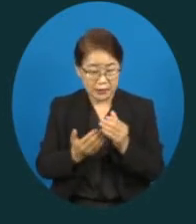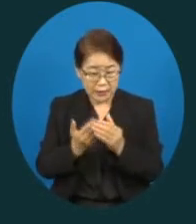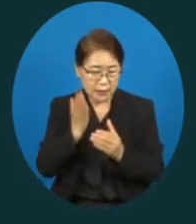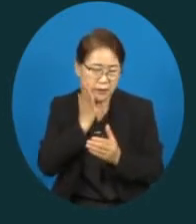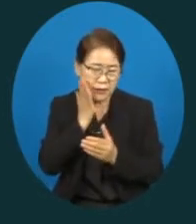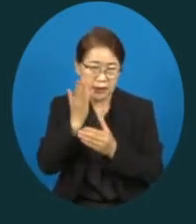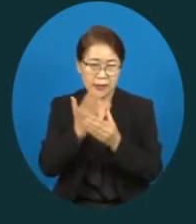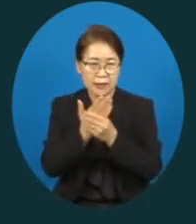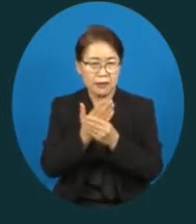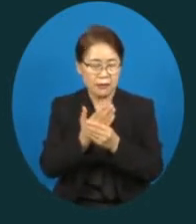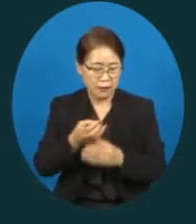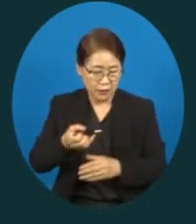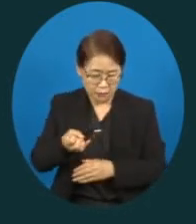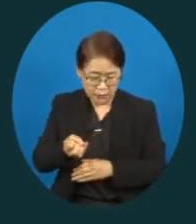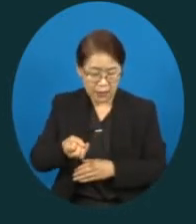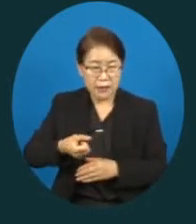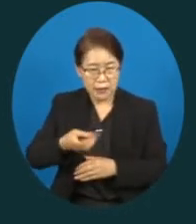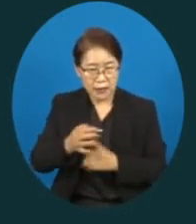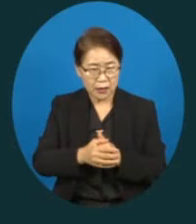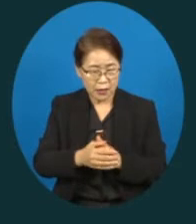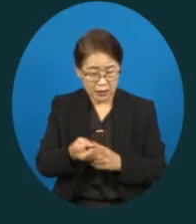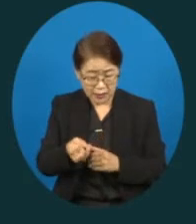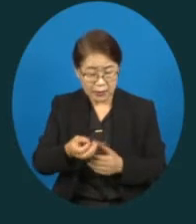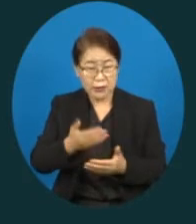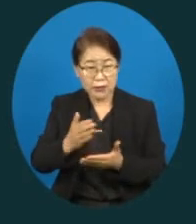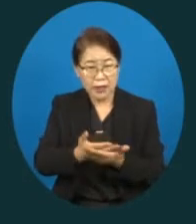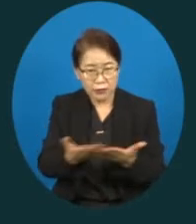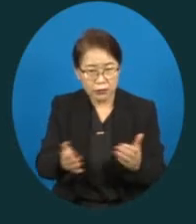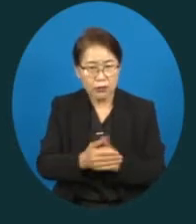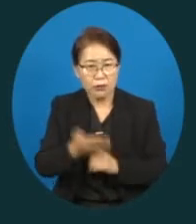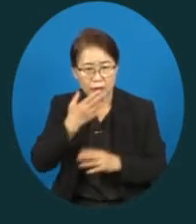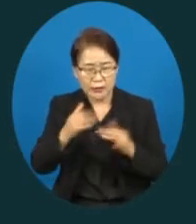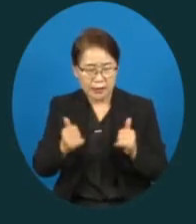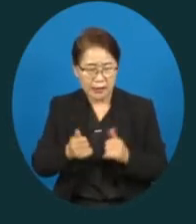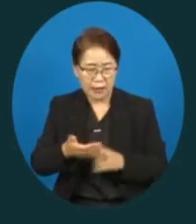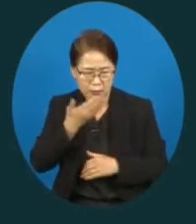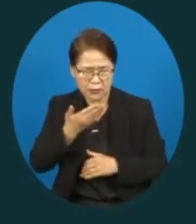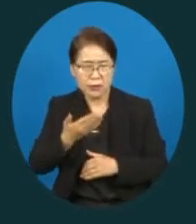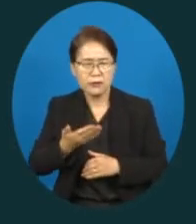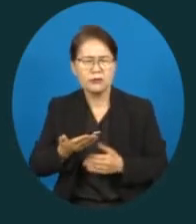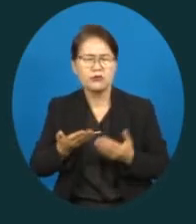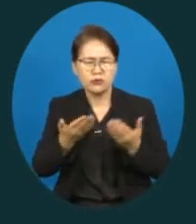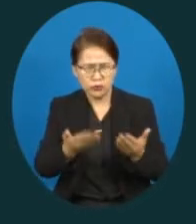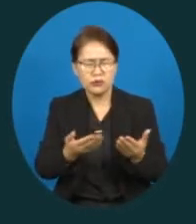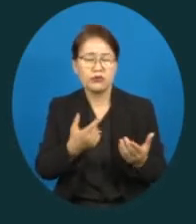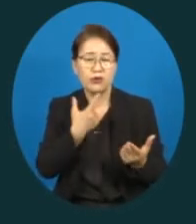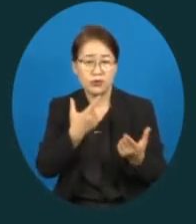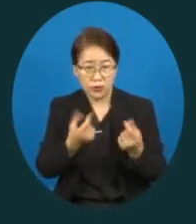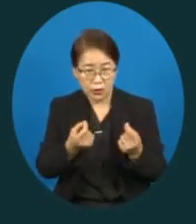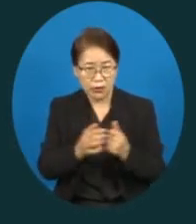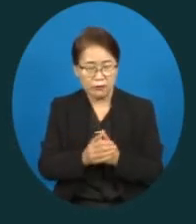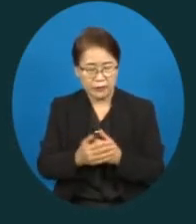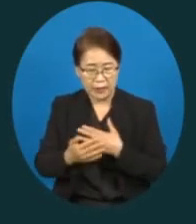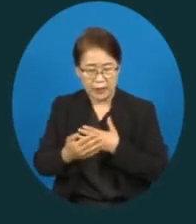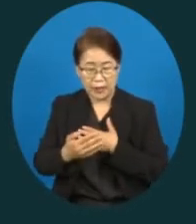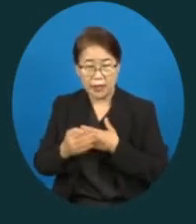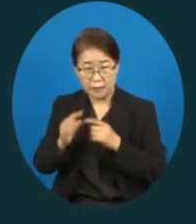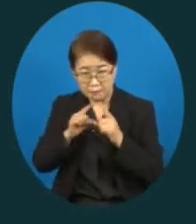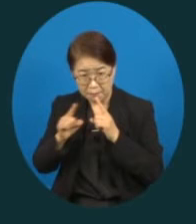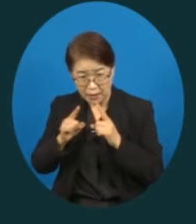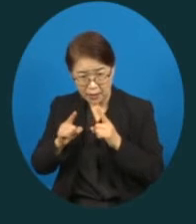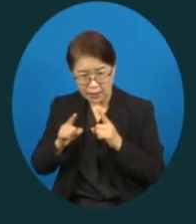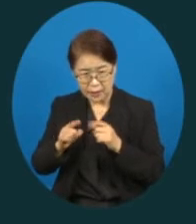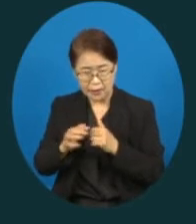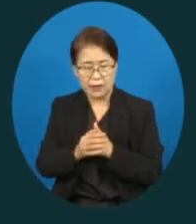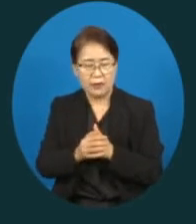하여 파종하는 자에게는 종자를 주며 먹는 자에게는 양식을 준과 같이 내 입에서 나가는 말도